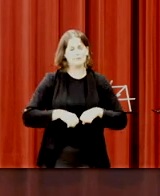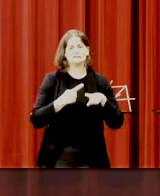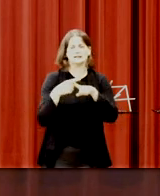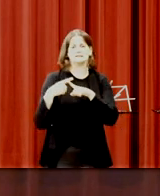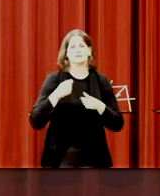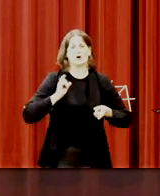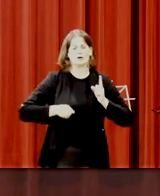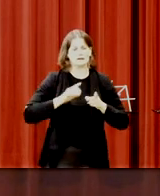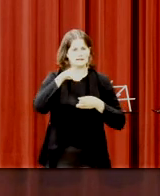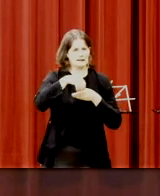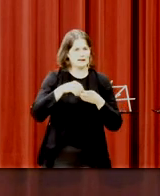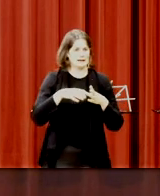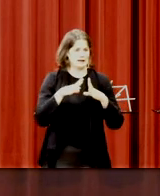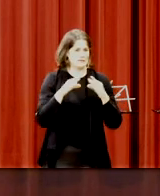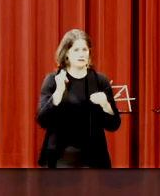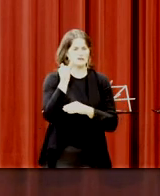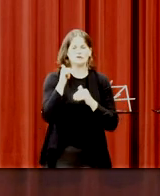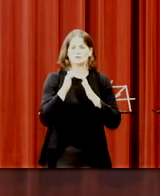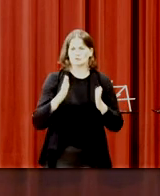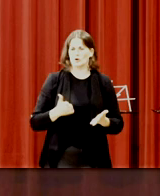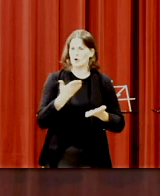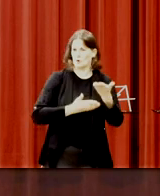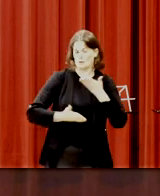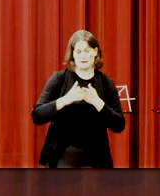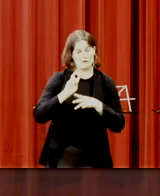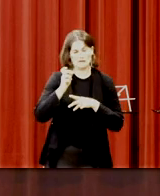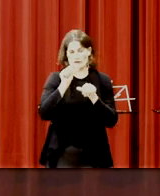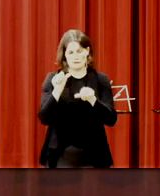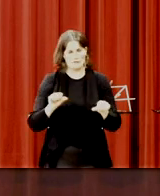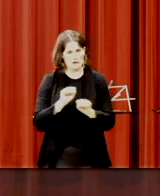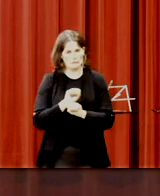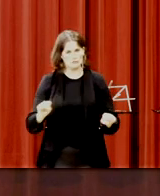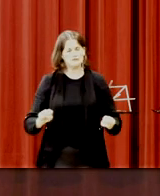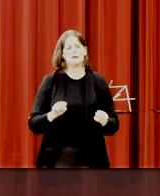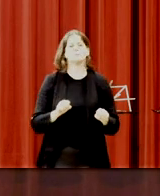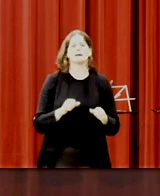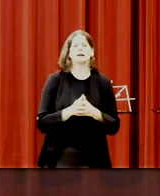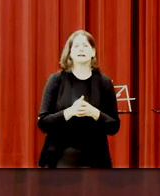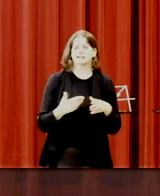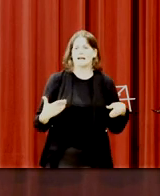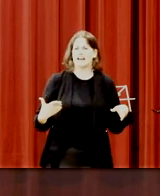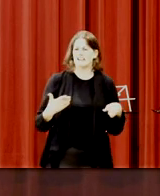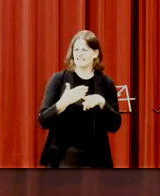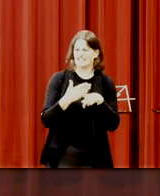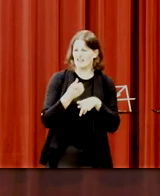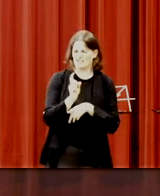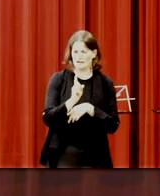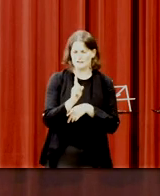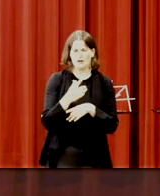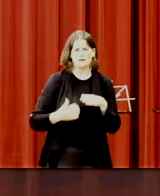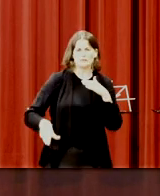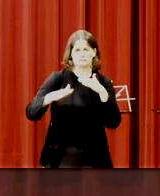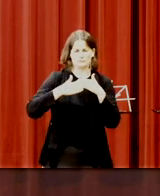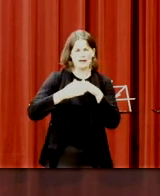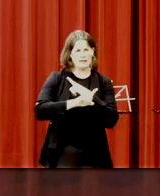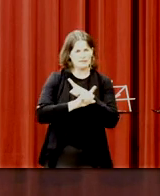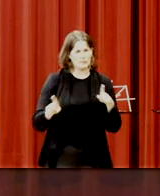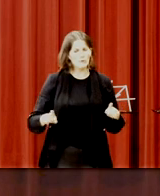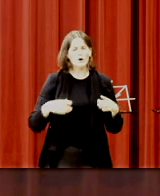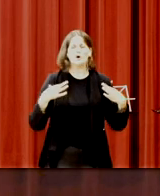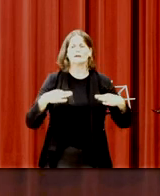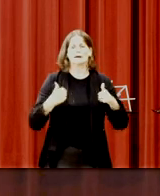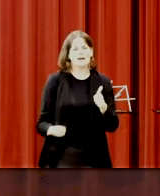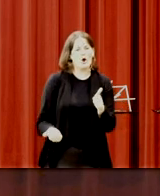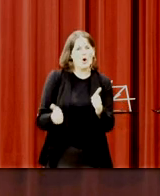no se superposa, que senzillament complementa amb un clar accent social, que és el paper que ens pertoca.